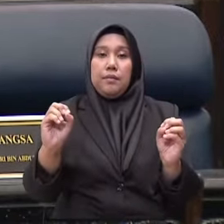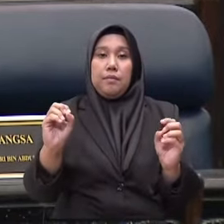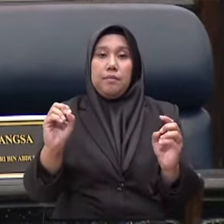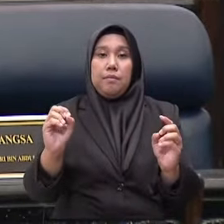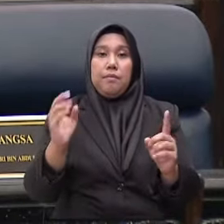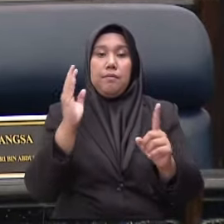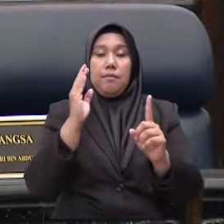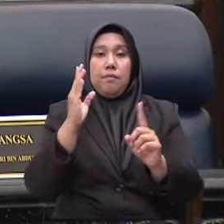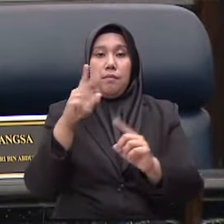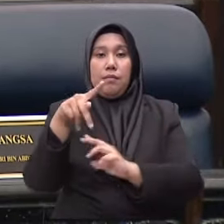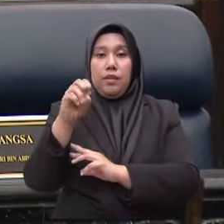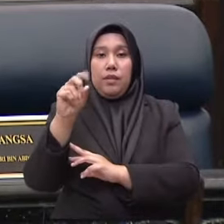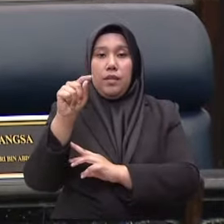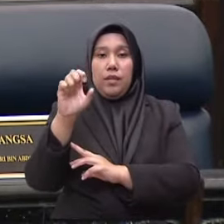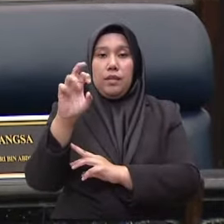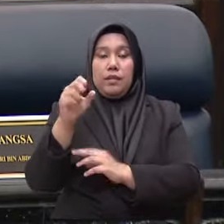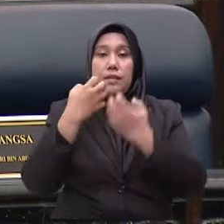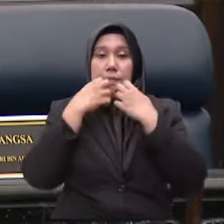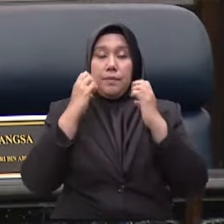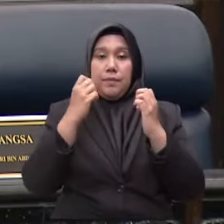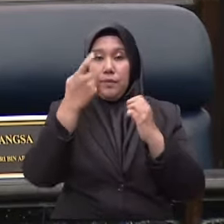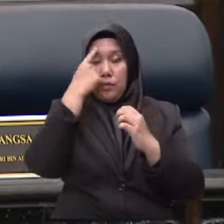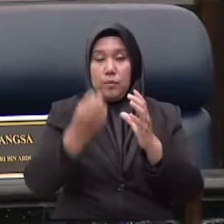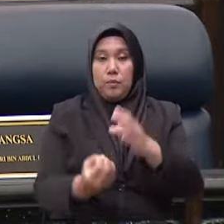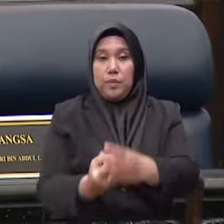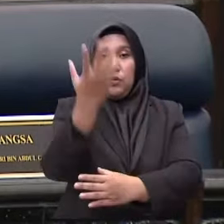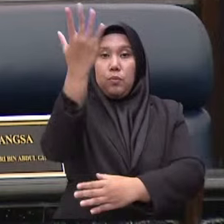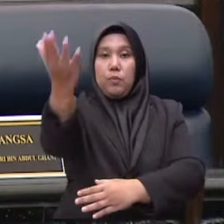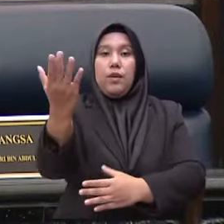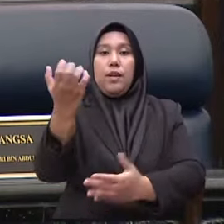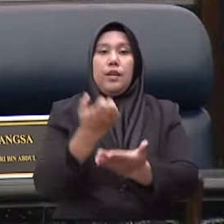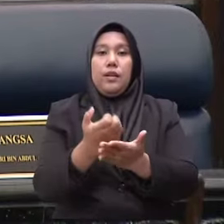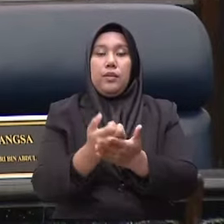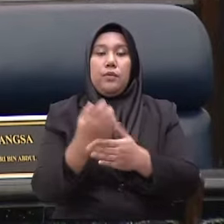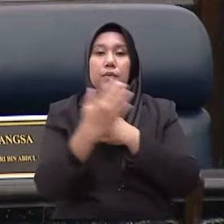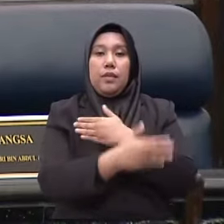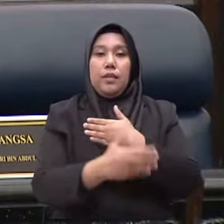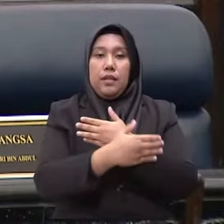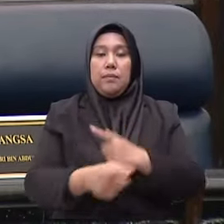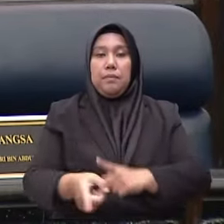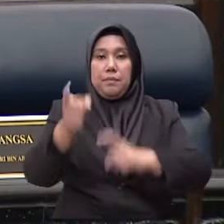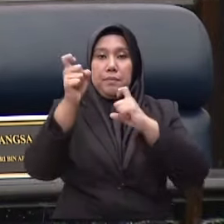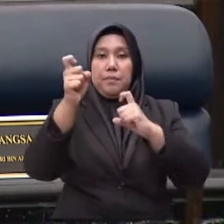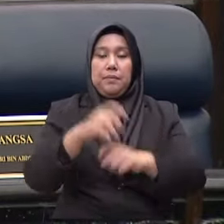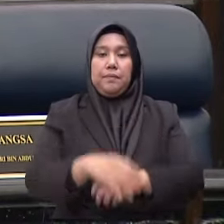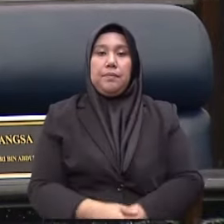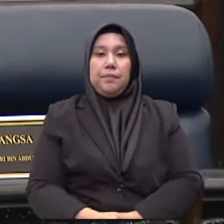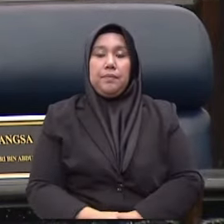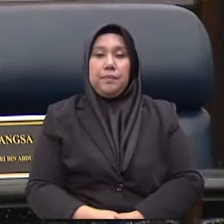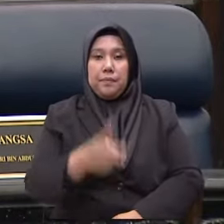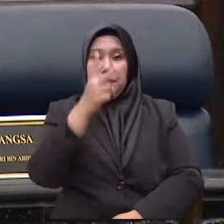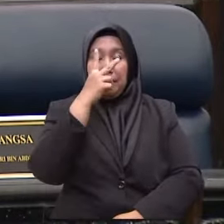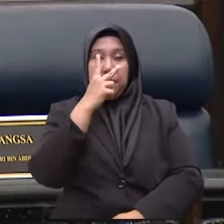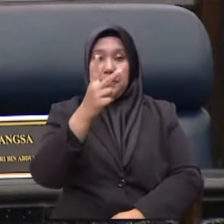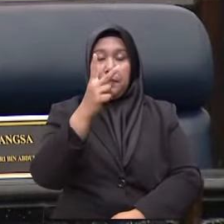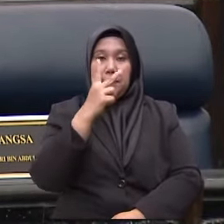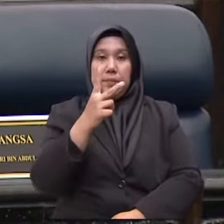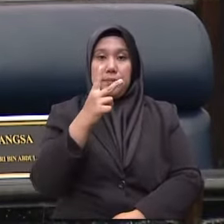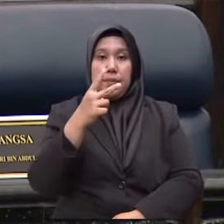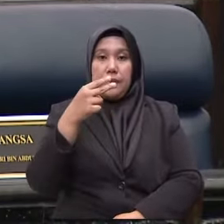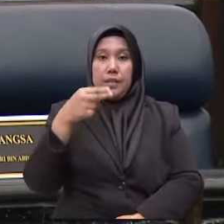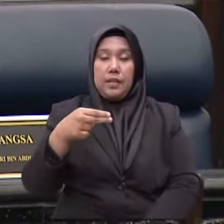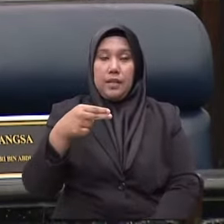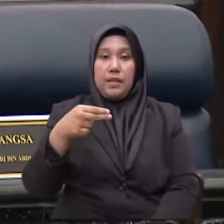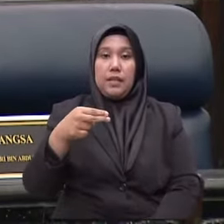kepada pertumbuhan ekonomi negara yang lebih pantas tumpuan kerajaan kepada high growth high value